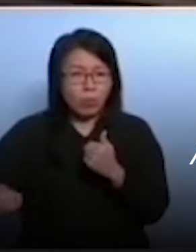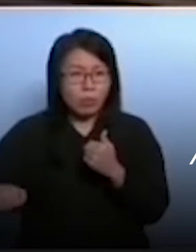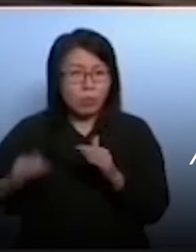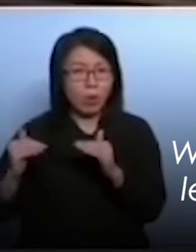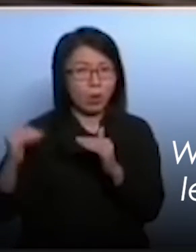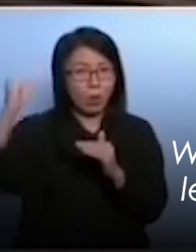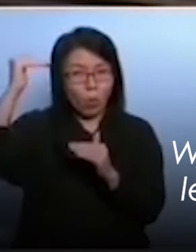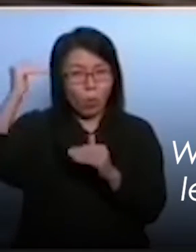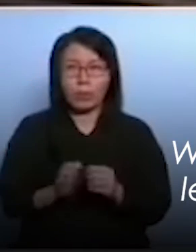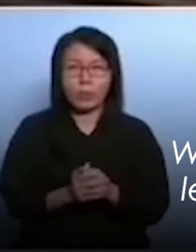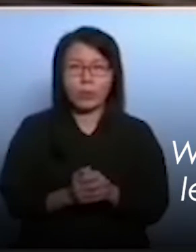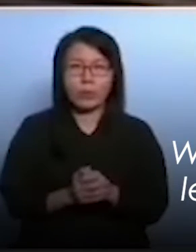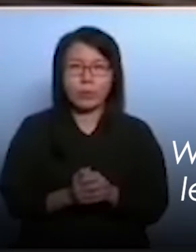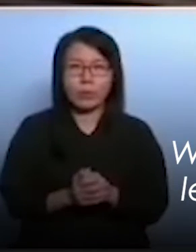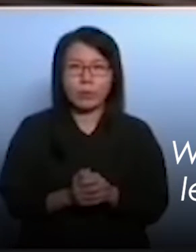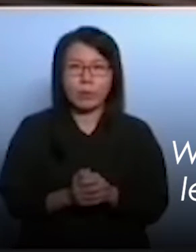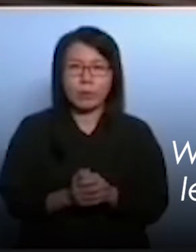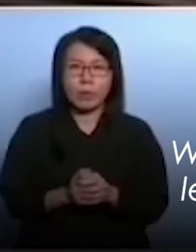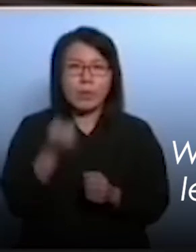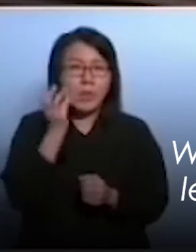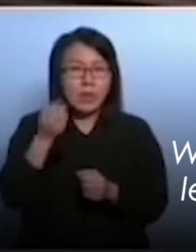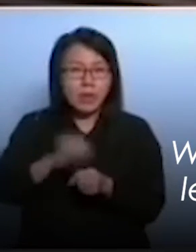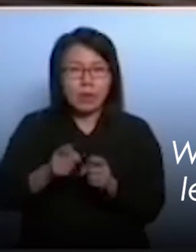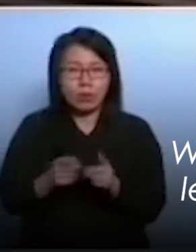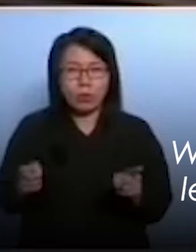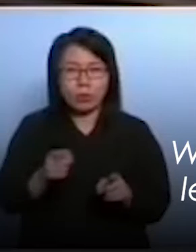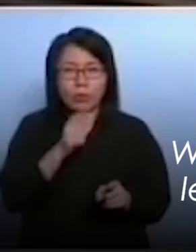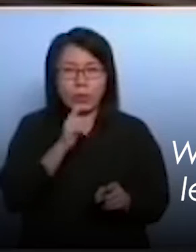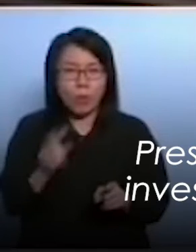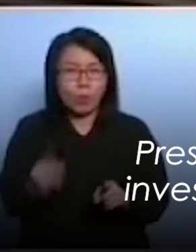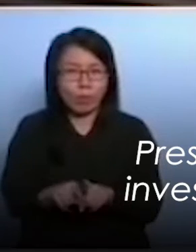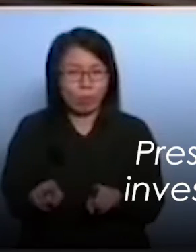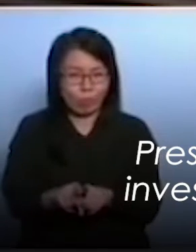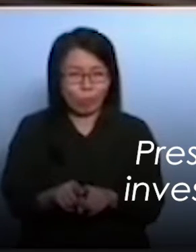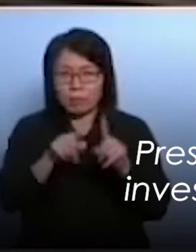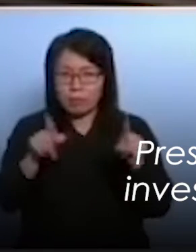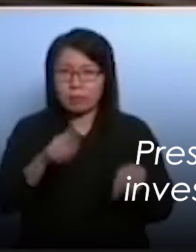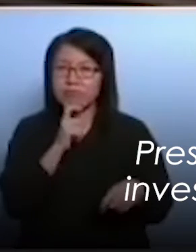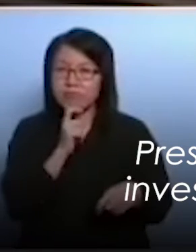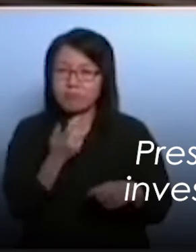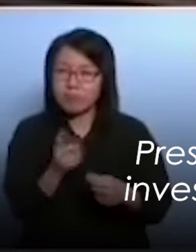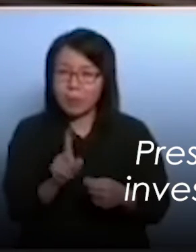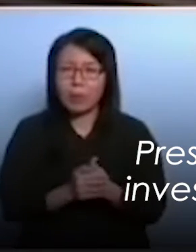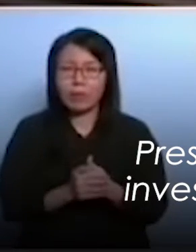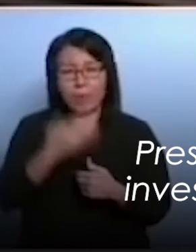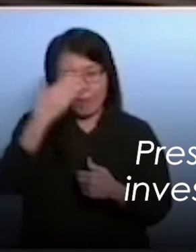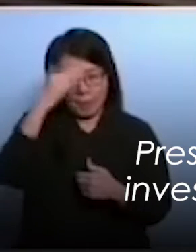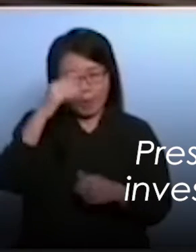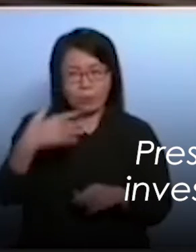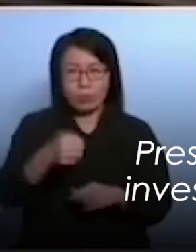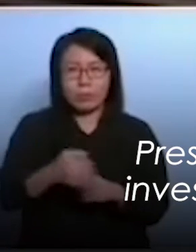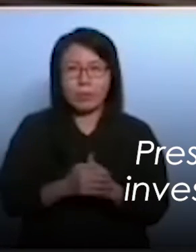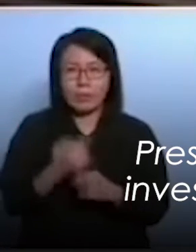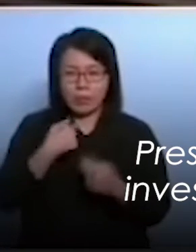法官呢？咁嗰啲延長年齡裏面會唔會又有呢幾位匿名嘅法官喺度呢？我哋明白嘅，主席，要調查